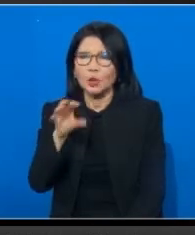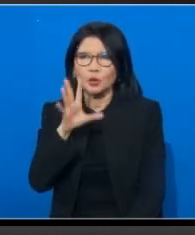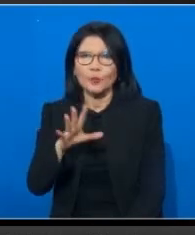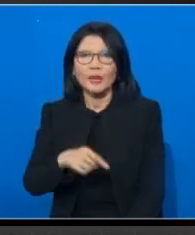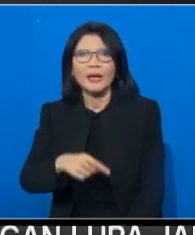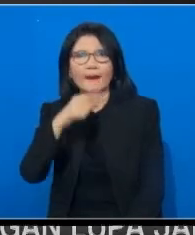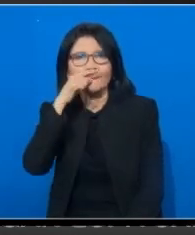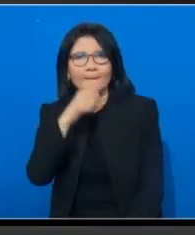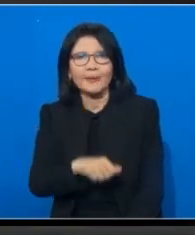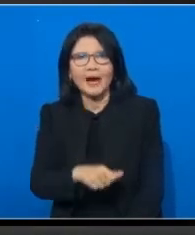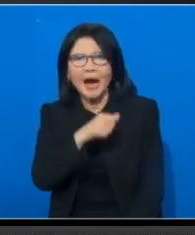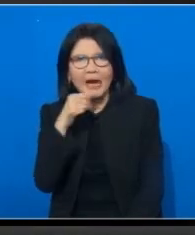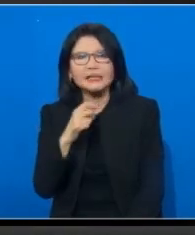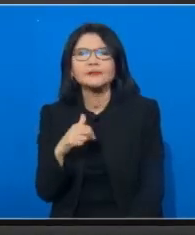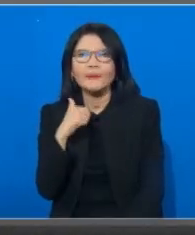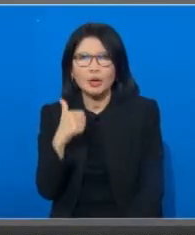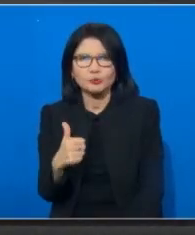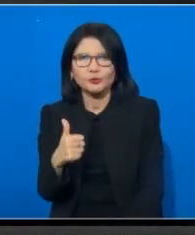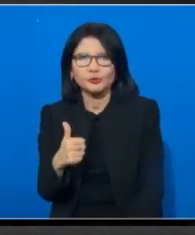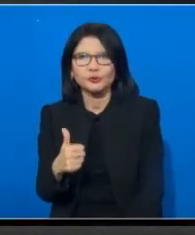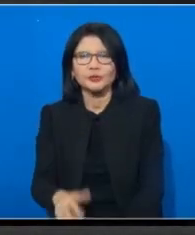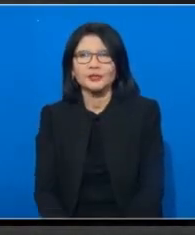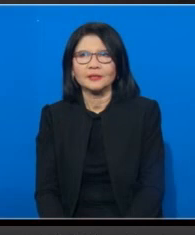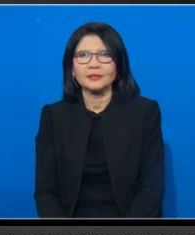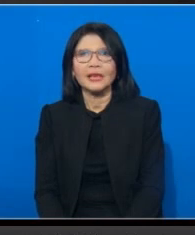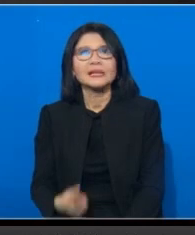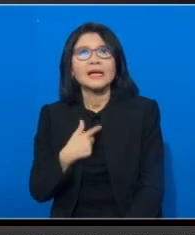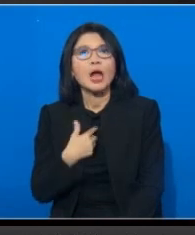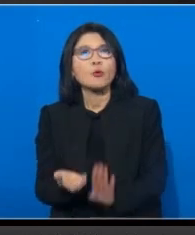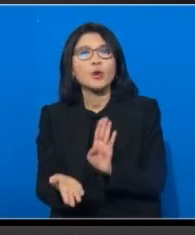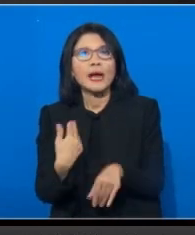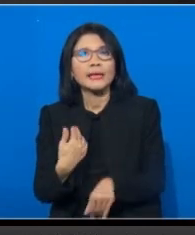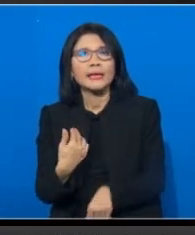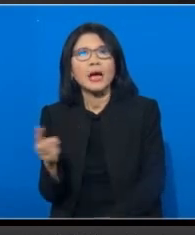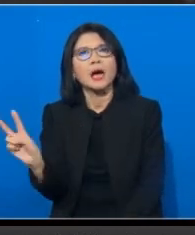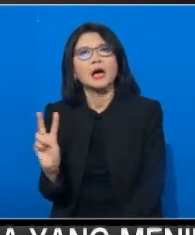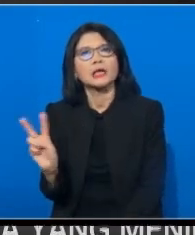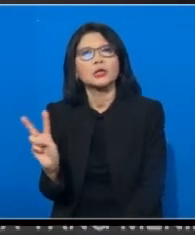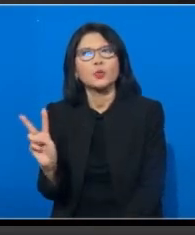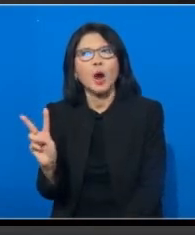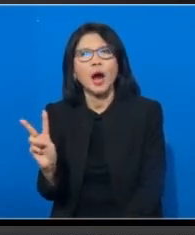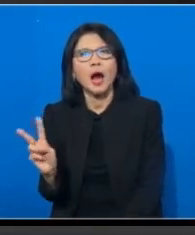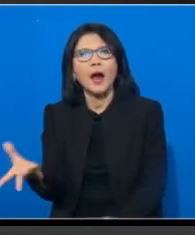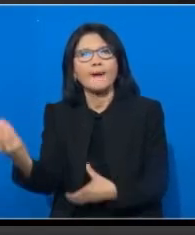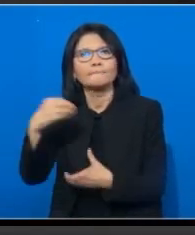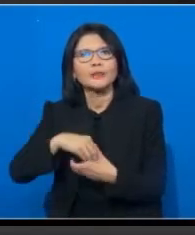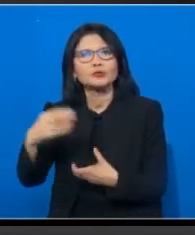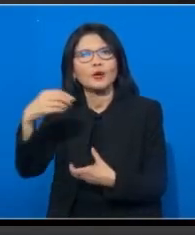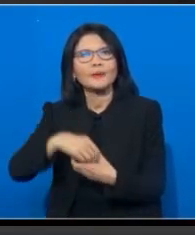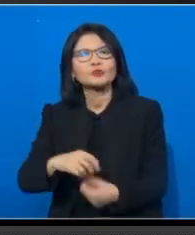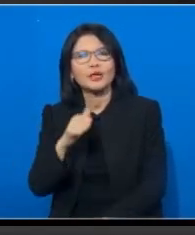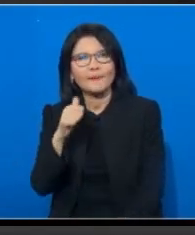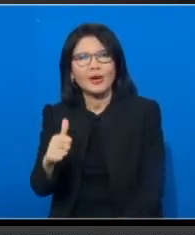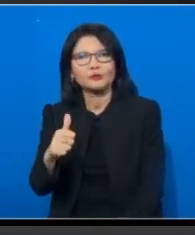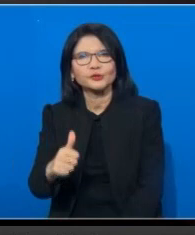Anies baik, bagus, relevan. Sekali lagi, kedua masukannya juga sangat relevan,